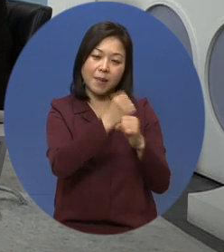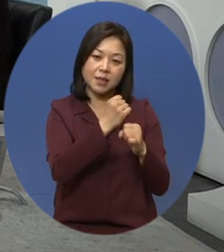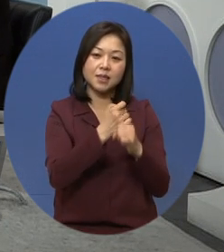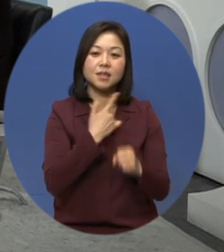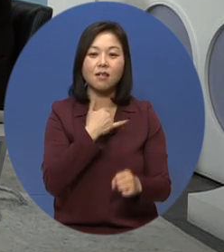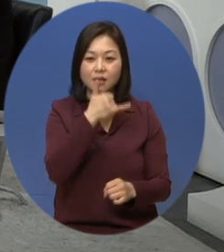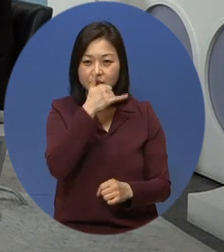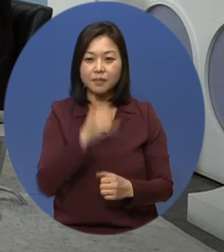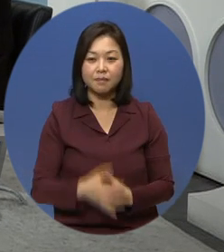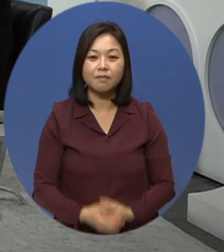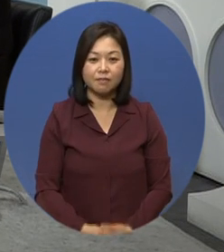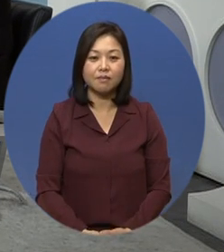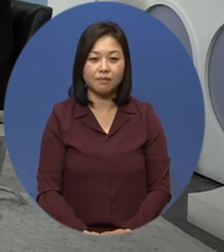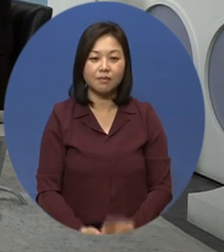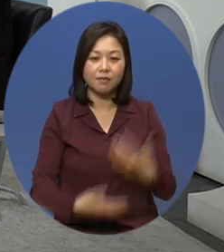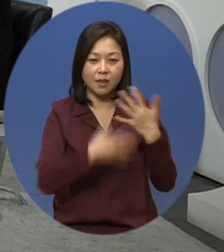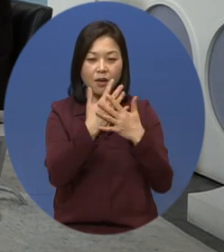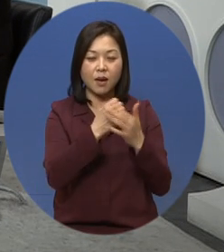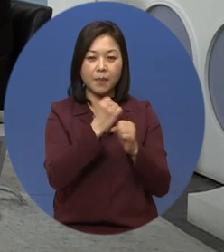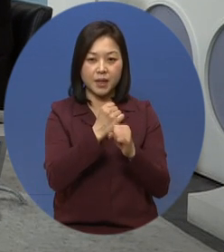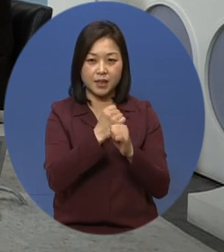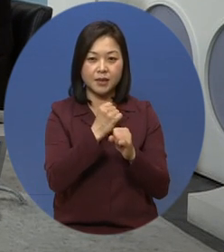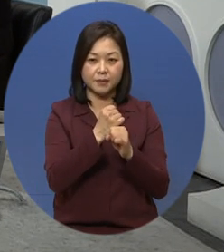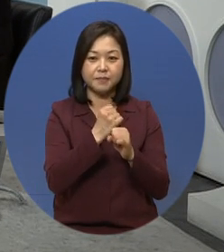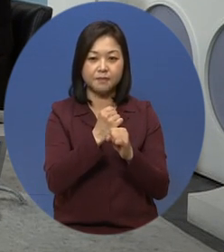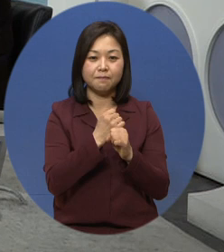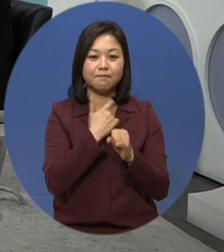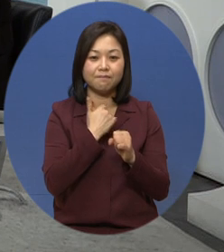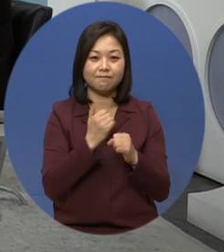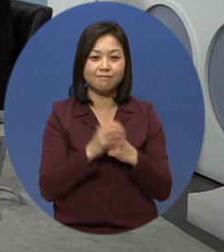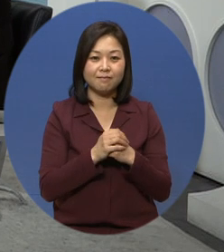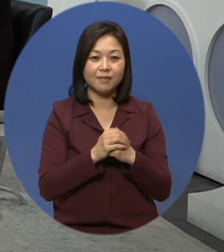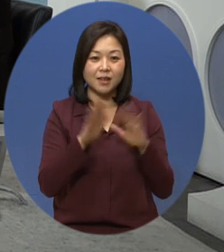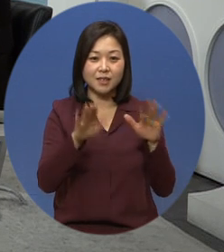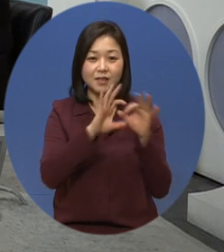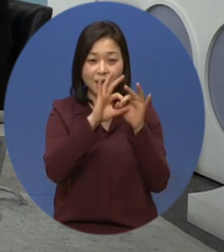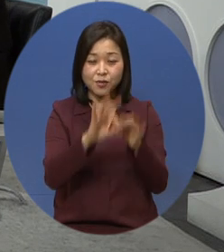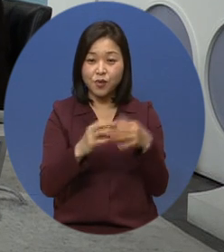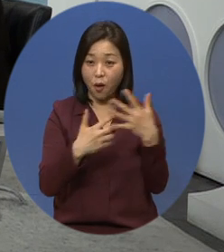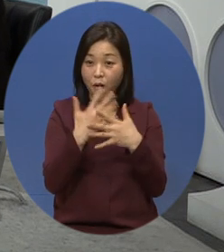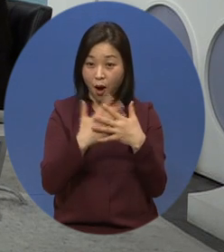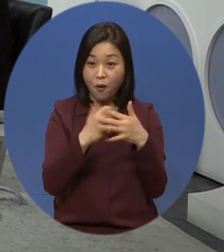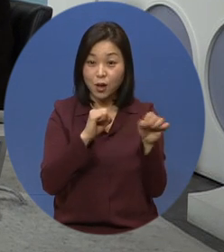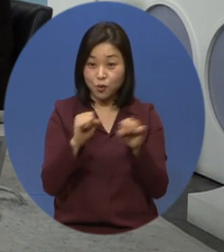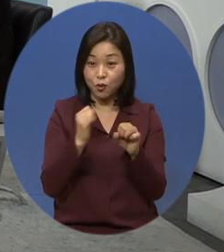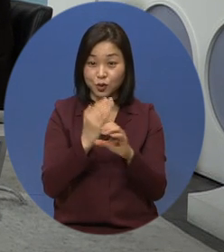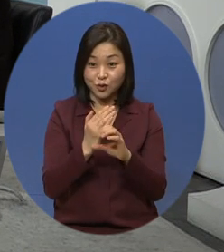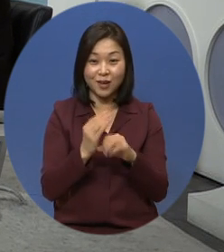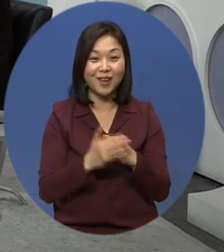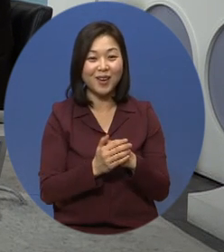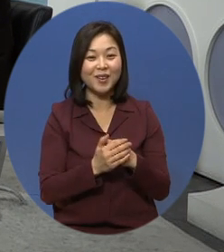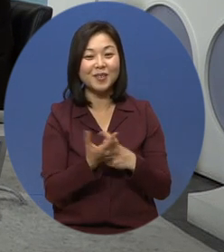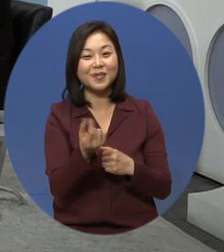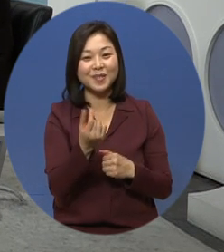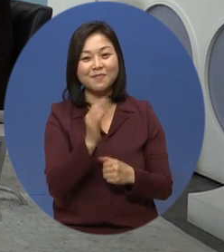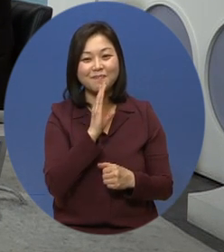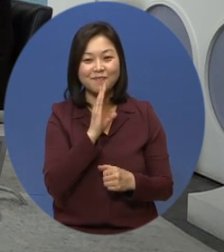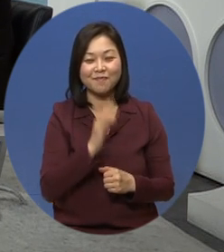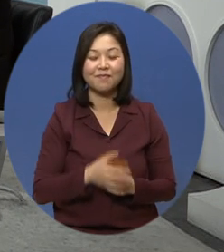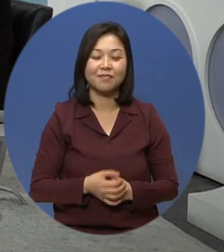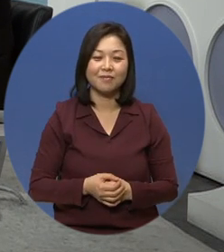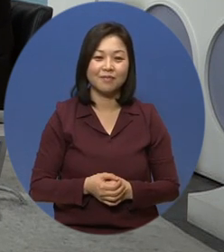해서 그래요 영화제 부터 하더라구요 예 계속해서 영화계 내 물론 이제 마이터 이런 얘기죠